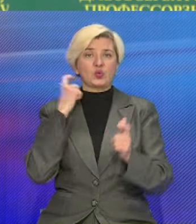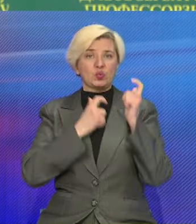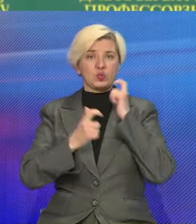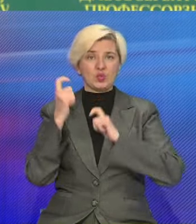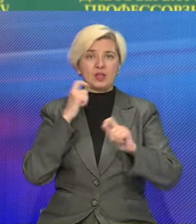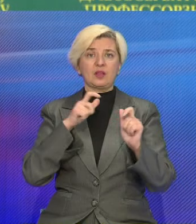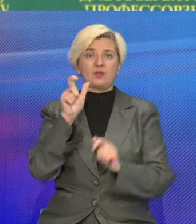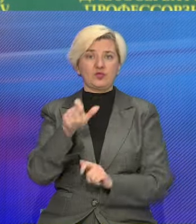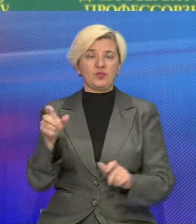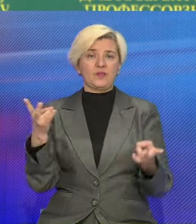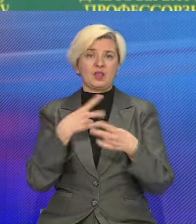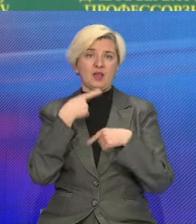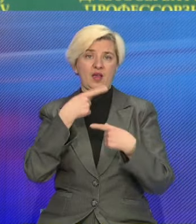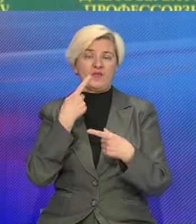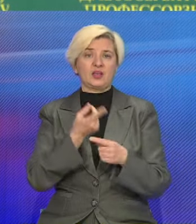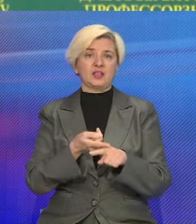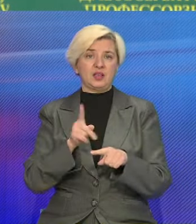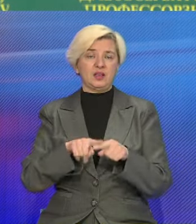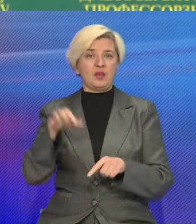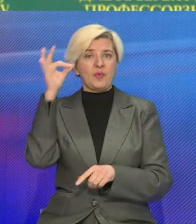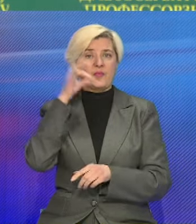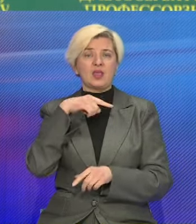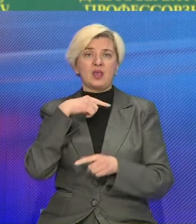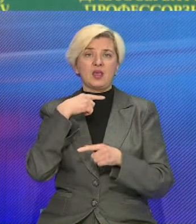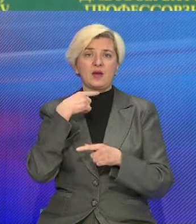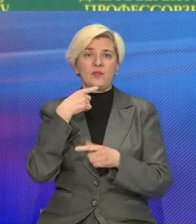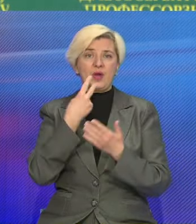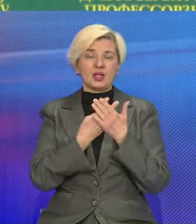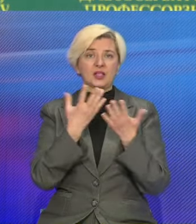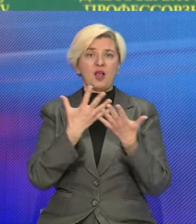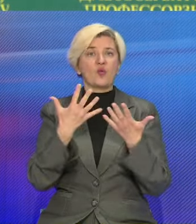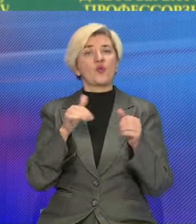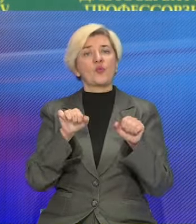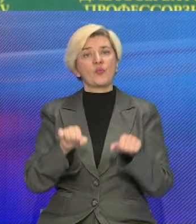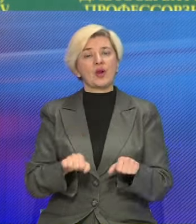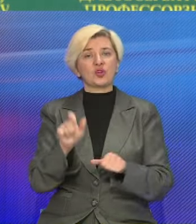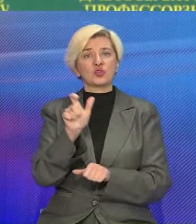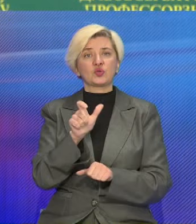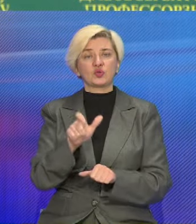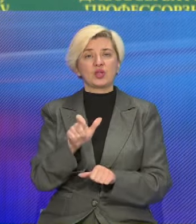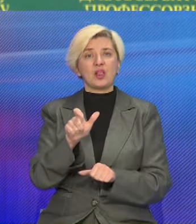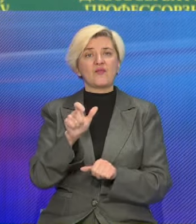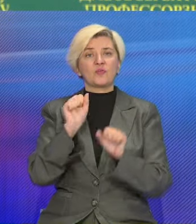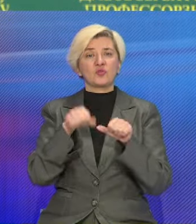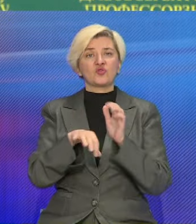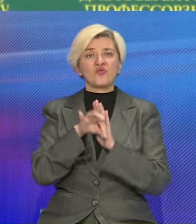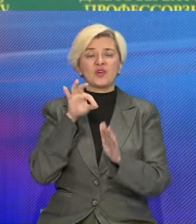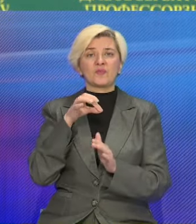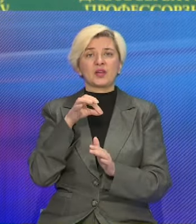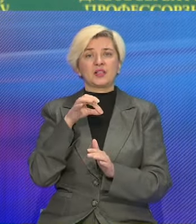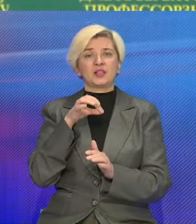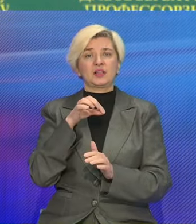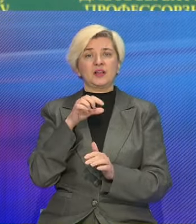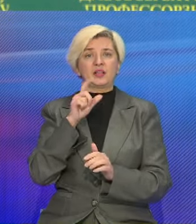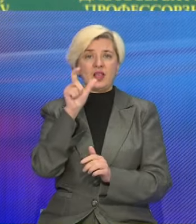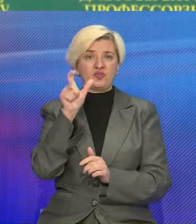напоминать і показати, какое велике право, що людина може вибрати сьогодні і проголосувати, віддати голос іменно